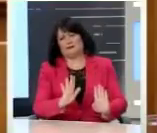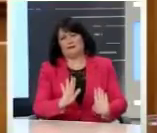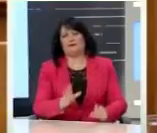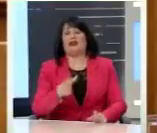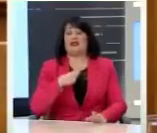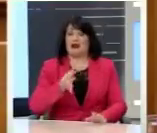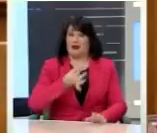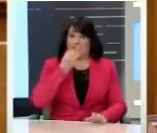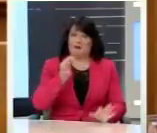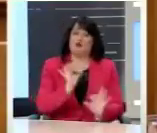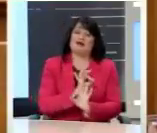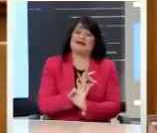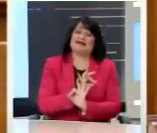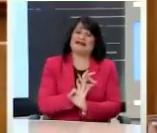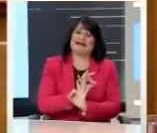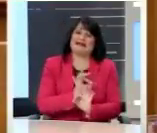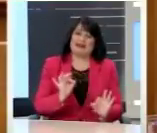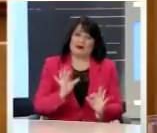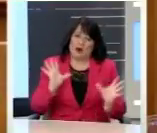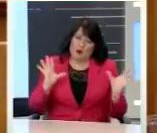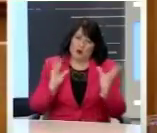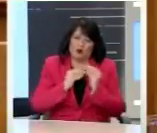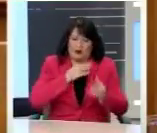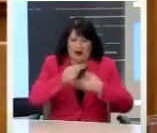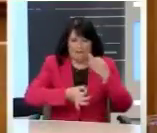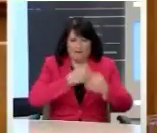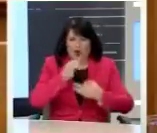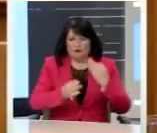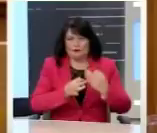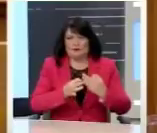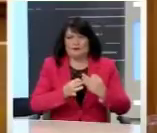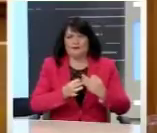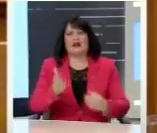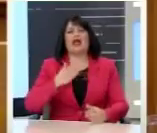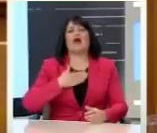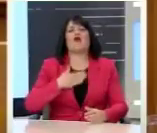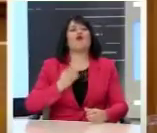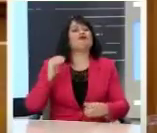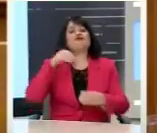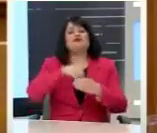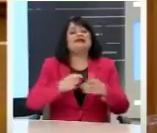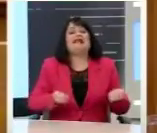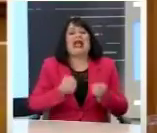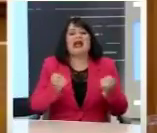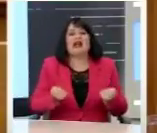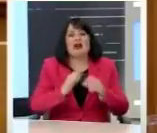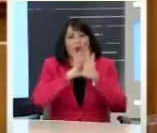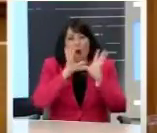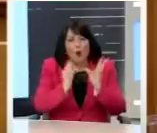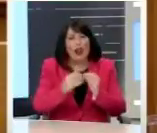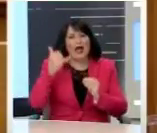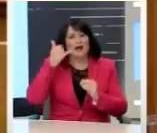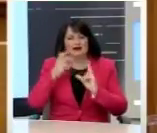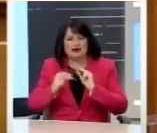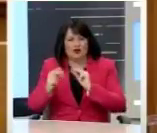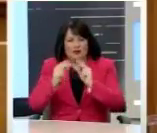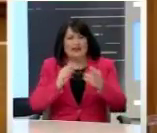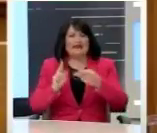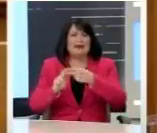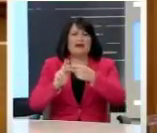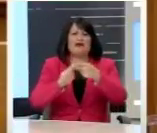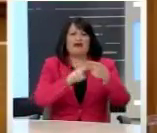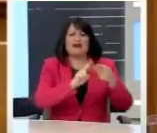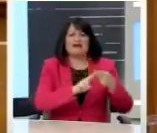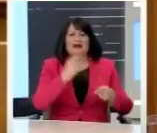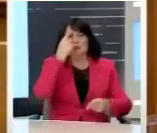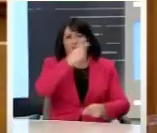να σας διαβεβαιώσω, ανακεφαλαιώνοντας, ότι όσον αφορά τις δικές μου ενέργειες, όλες οι επαφές και συνομιλίες μου γίνονται από το